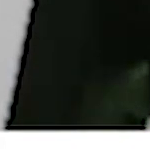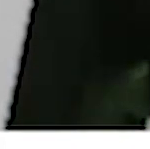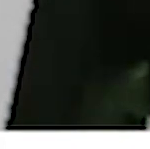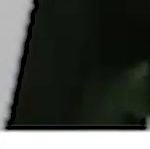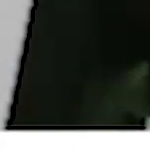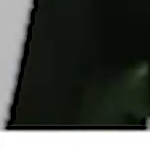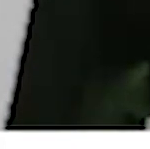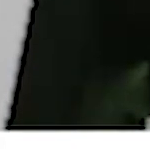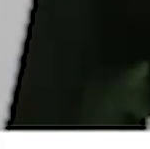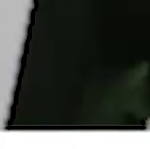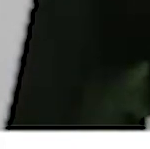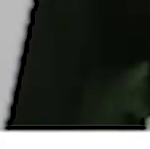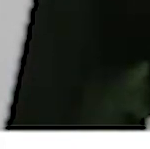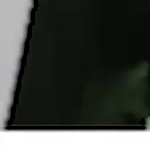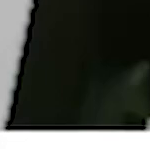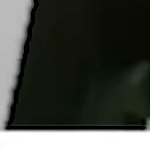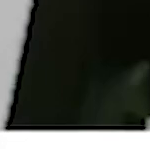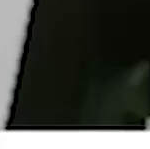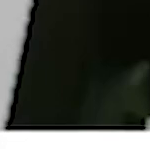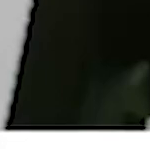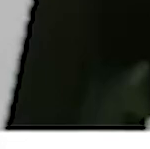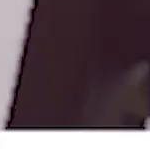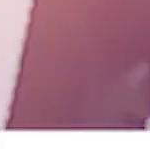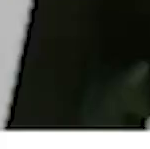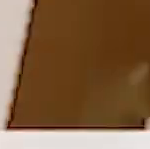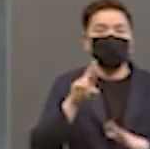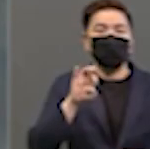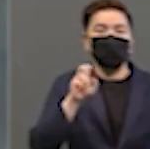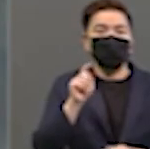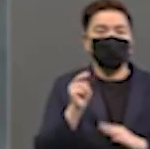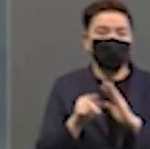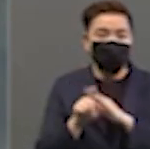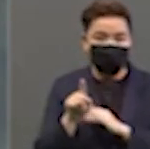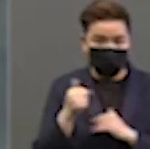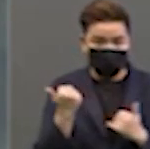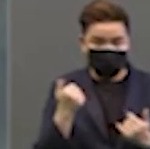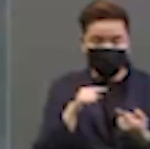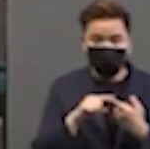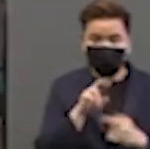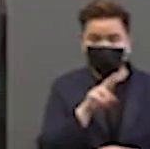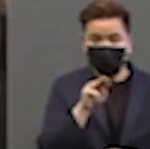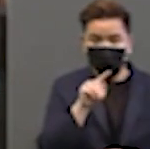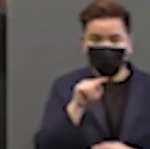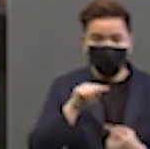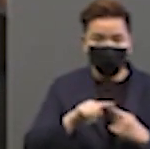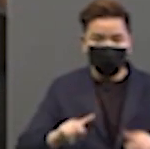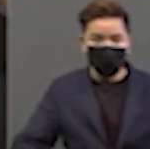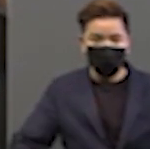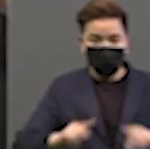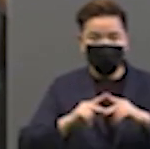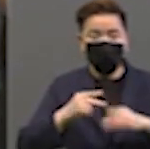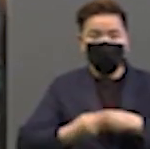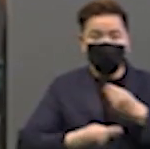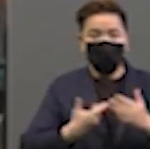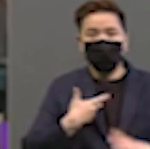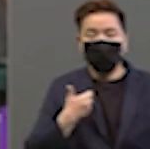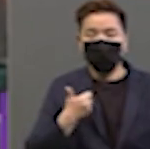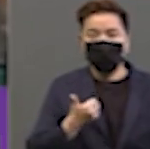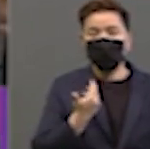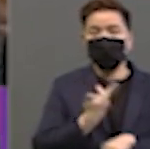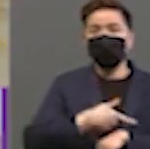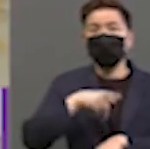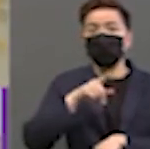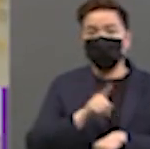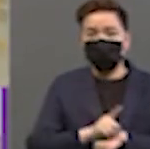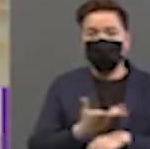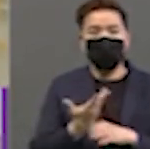ทั้งอุปโภคและบริโภคออกมาขายให้กับประชาชนเพื่อลดภาระค่าใช้จ่าย